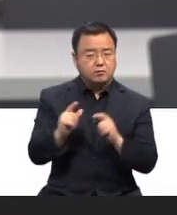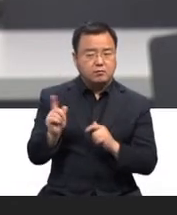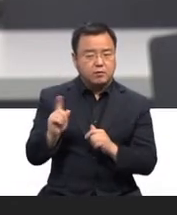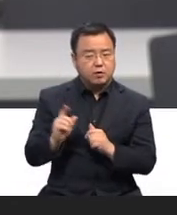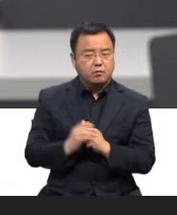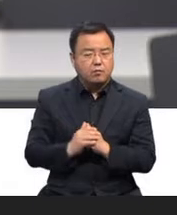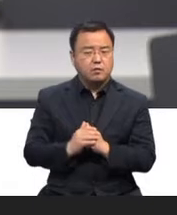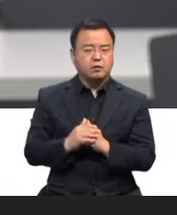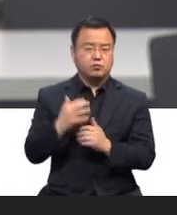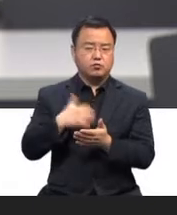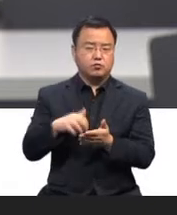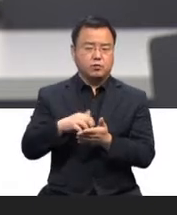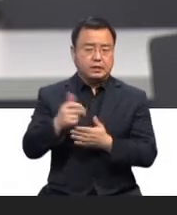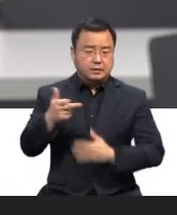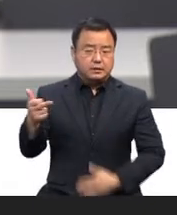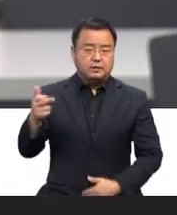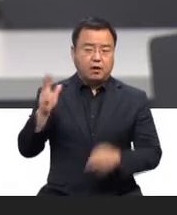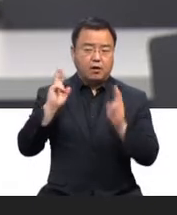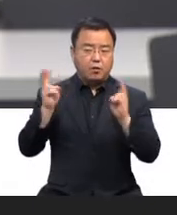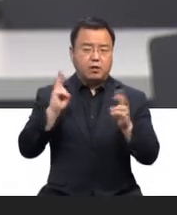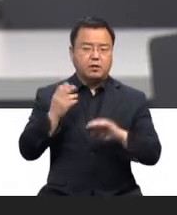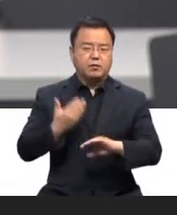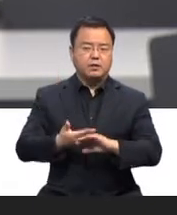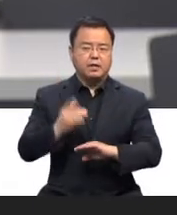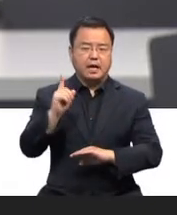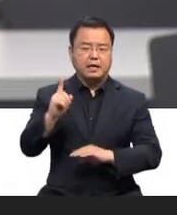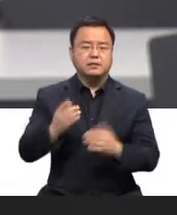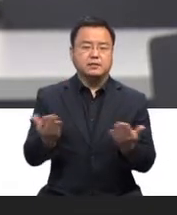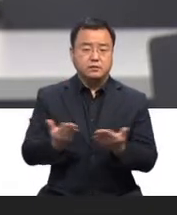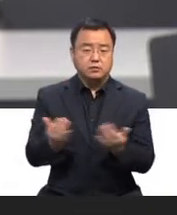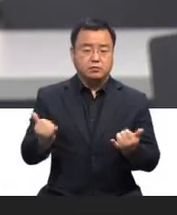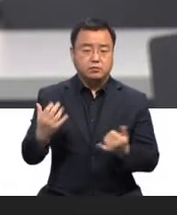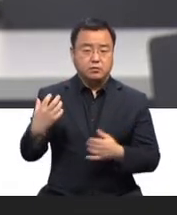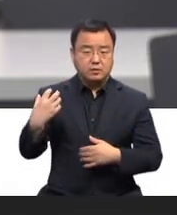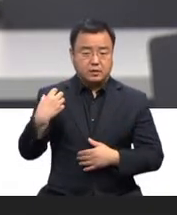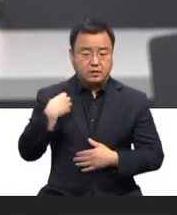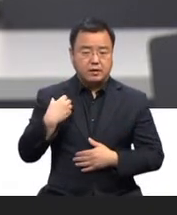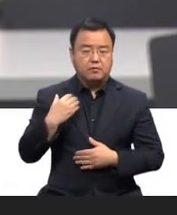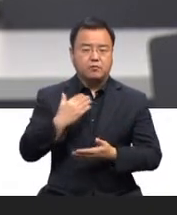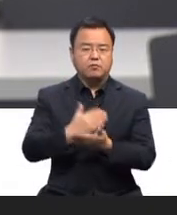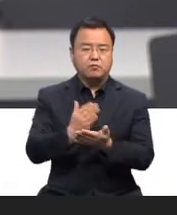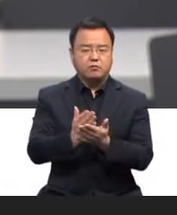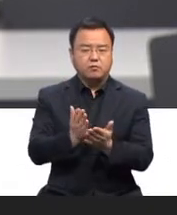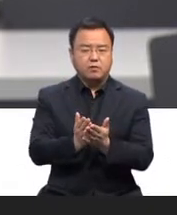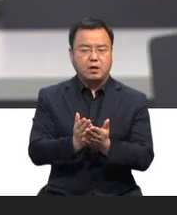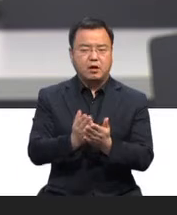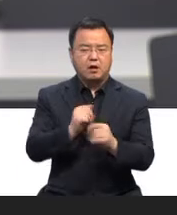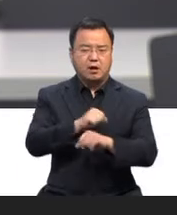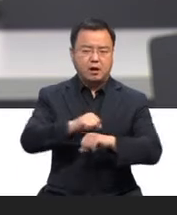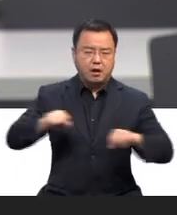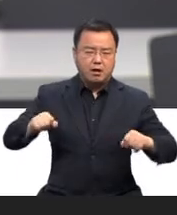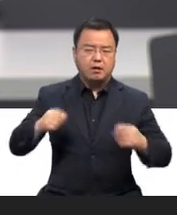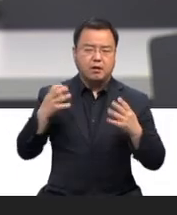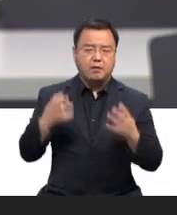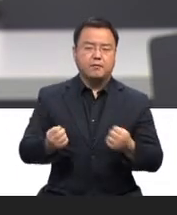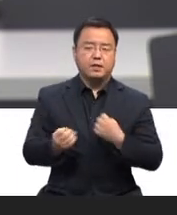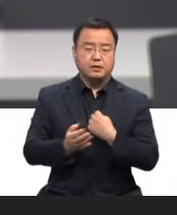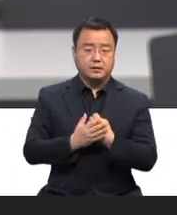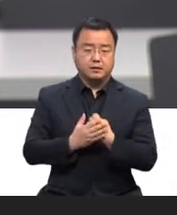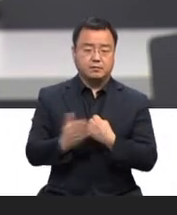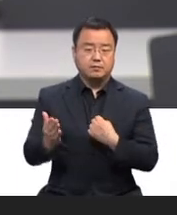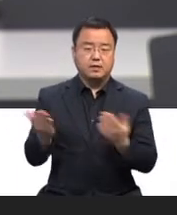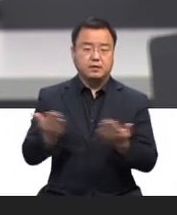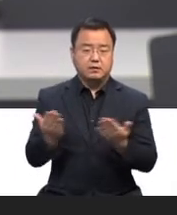규모가 큰 기업과 달리 한 직원이 해야되는 업무에 폭이 굉장히 많기 때문에 그 업무를 100%